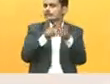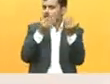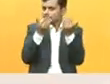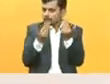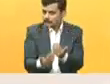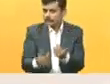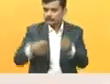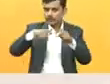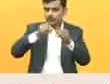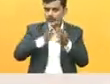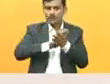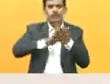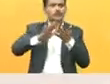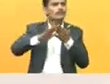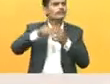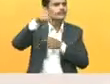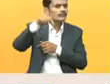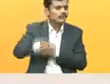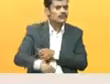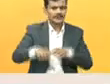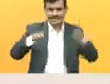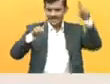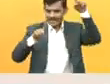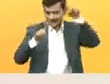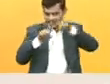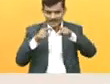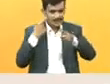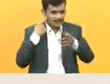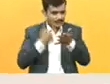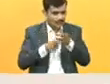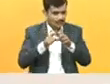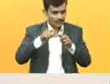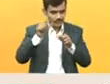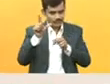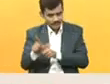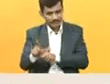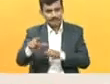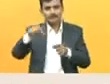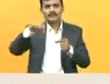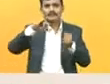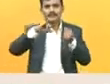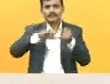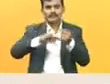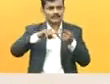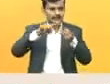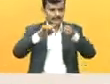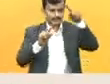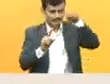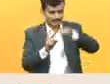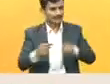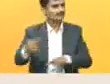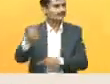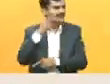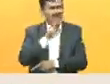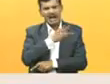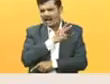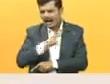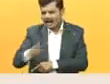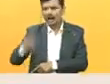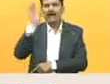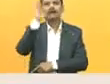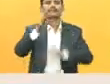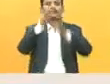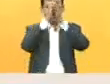तरह कुंभकोणम से तिरुक्कड़ियूर, कुड़वासल, से तिरुचेरै अनेक ऐसे मंदिर